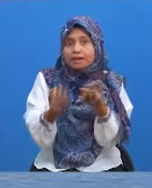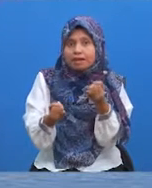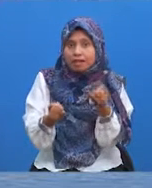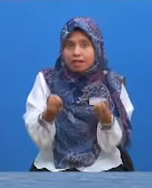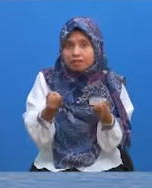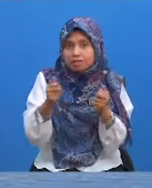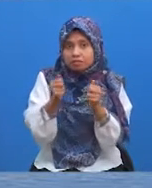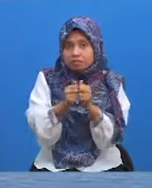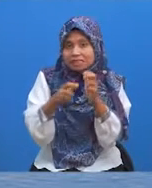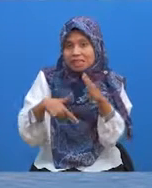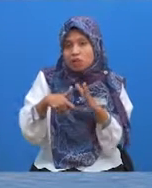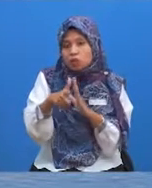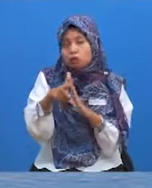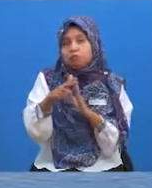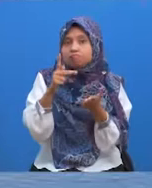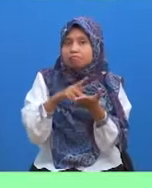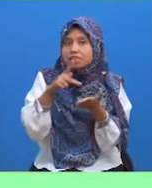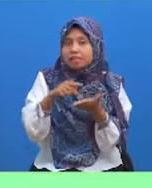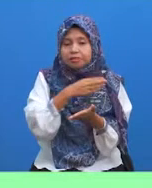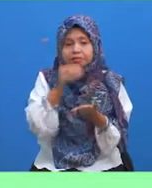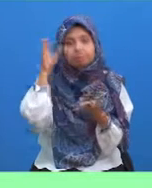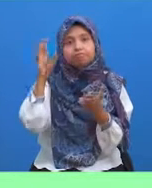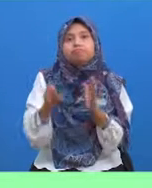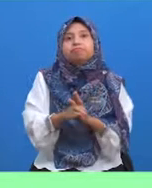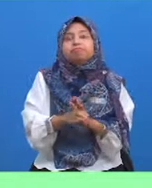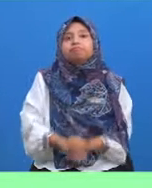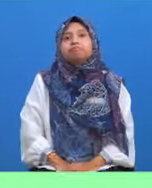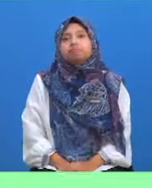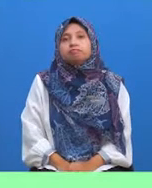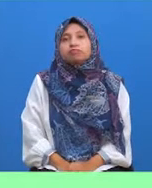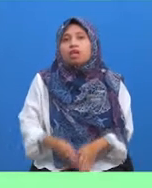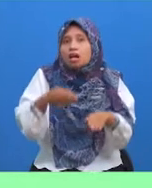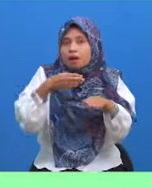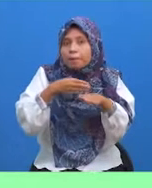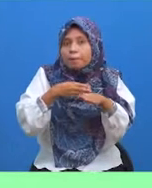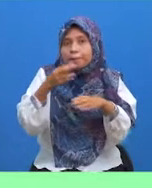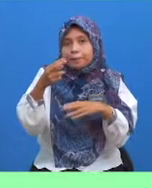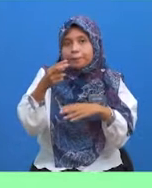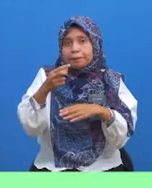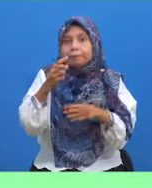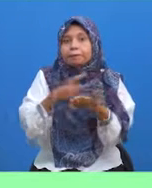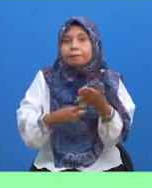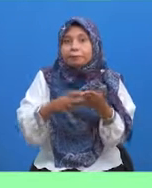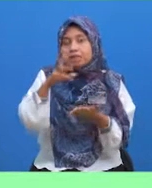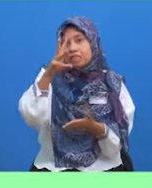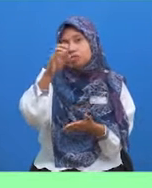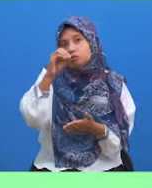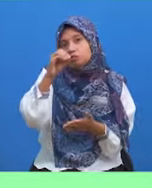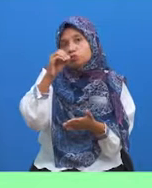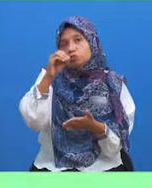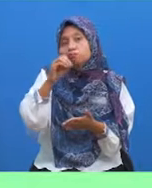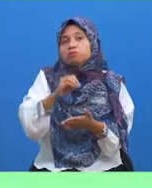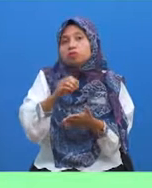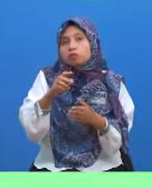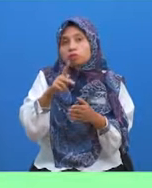jumlah hasil melalui pengiraan dan raja pada harga rm20 reggae quantity